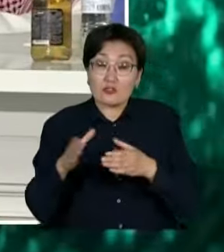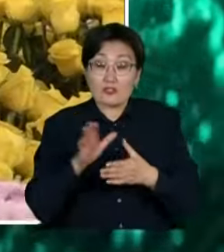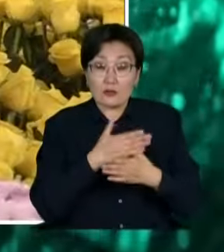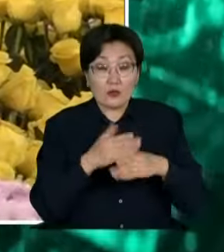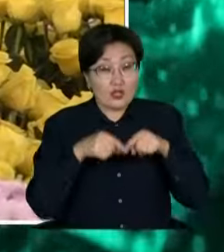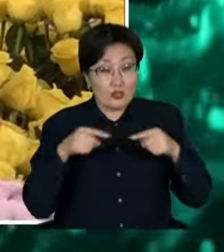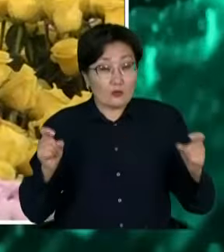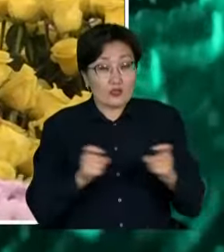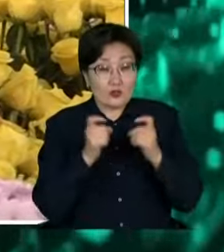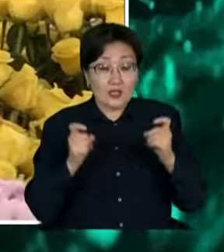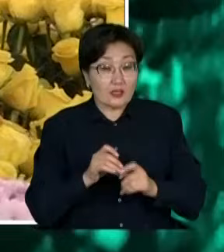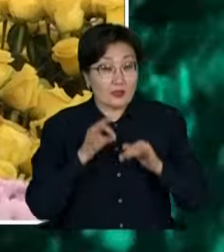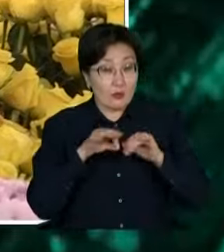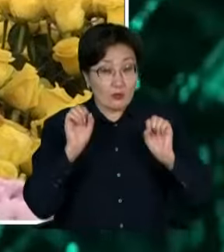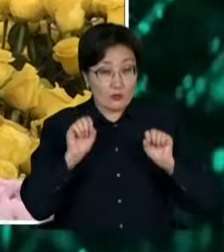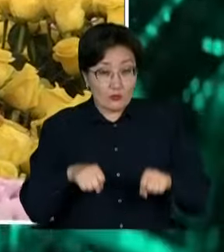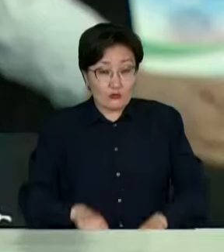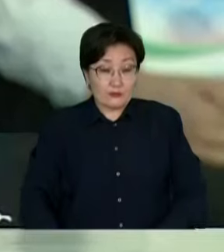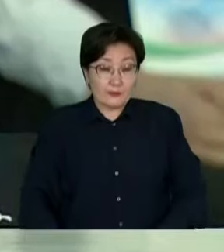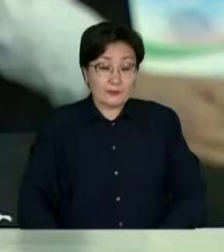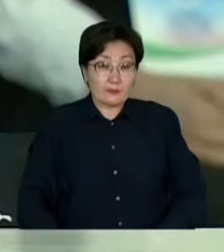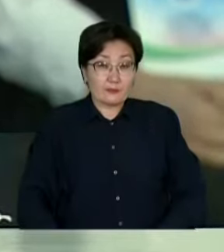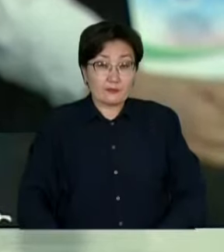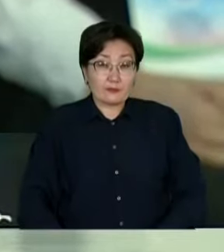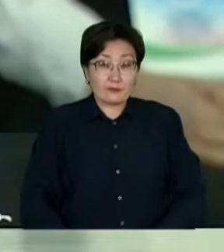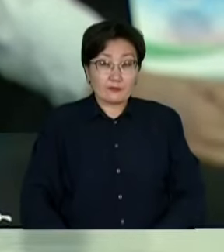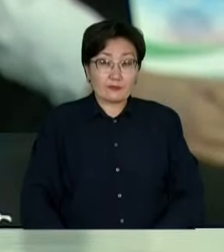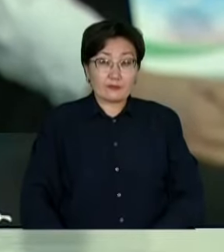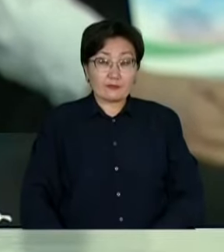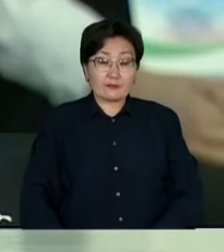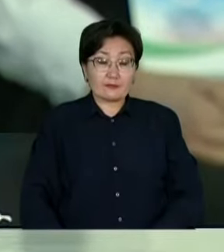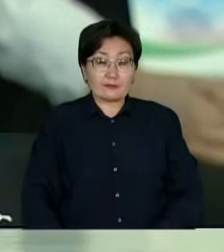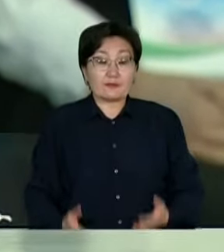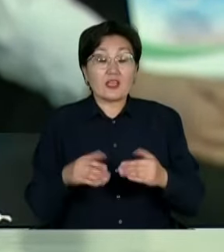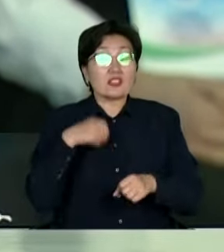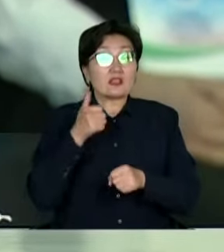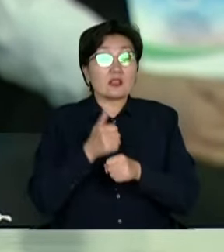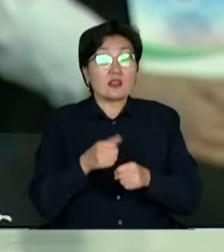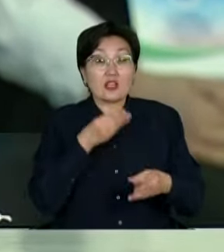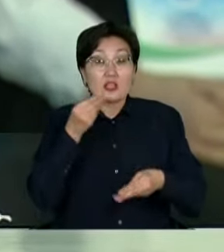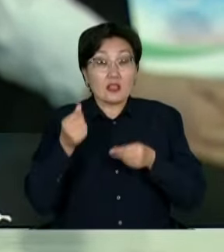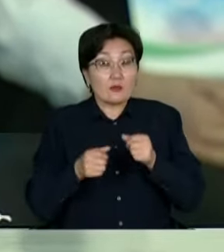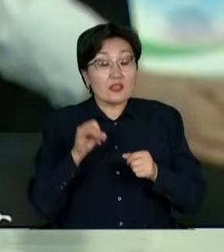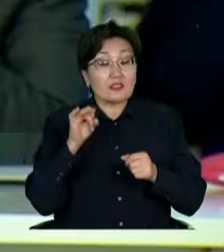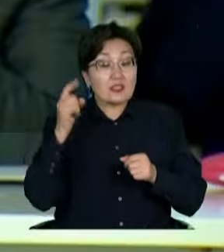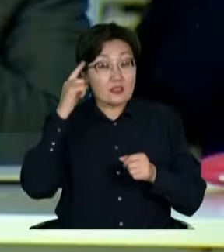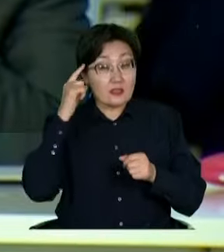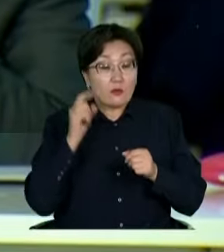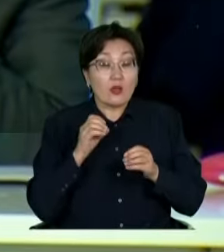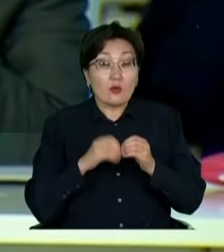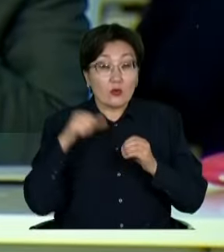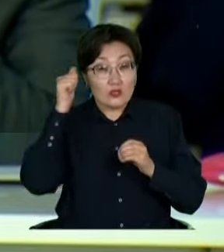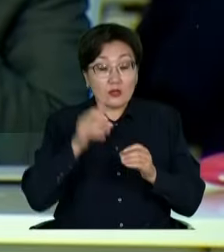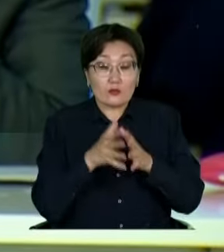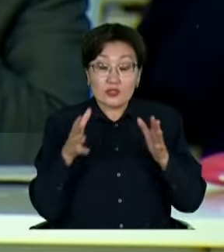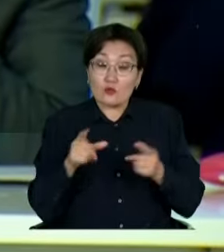түрлі қақтығыстарға әкелуі ықтимал. Негізінде жасанды интеллект алдағы 10 жылда орасан